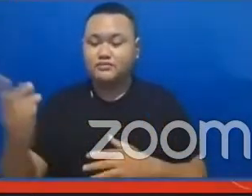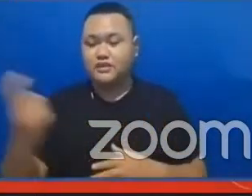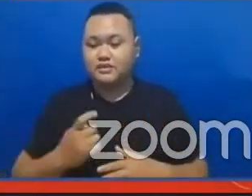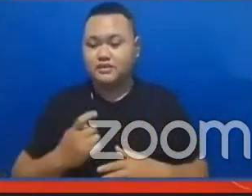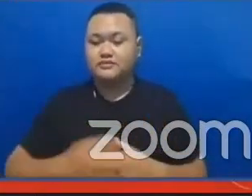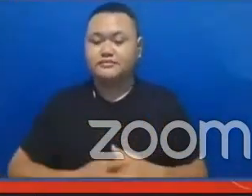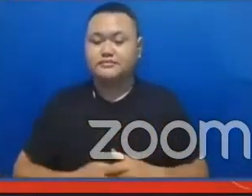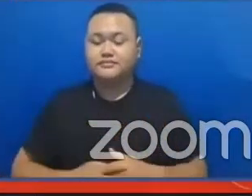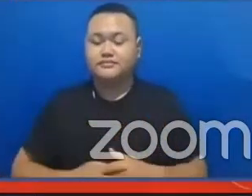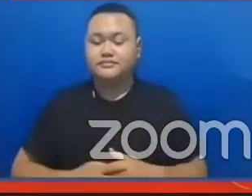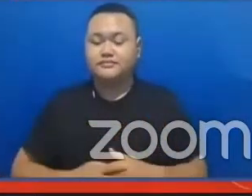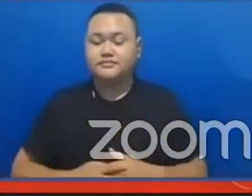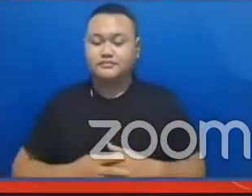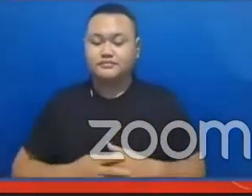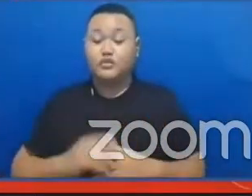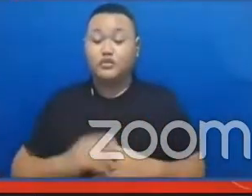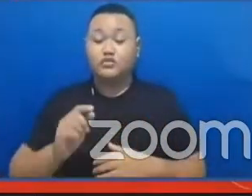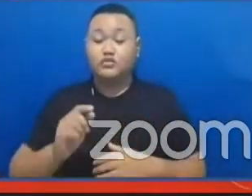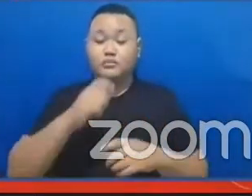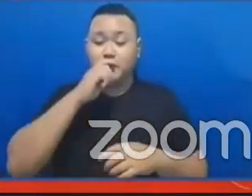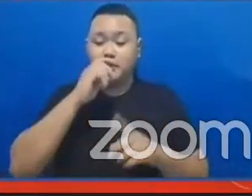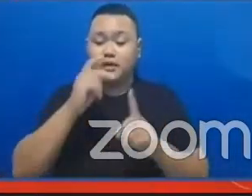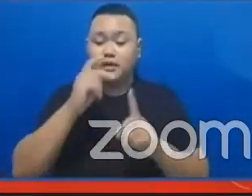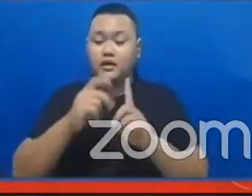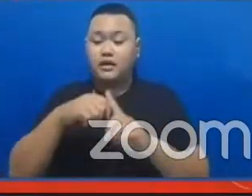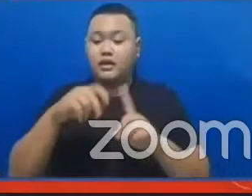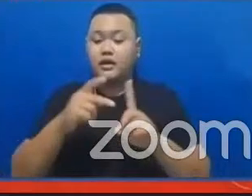gabung. Pak, untuk Pak Herudin ini, Pak.